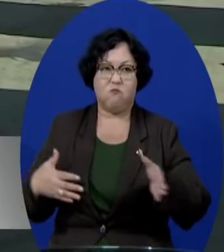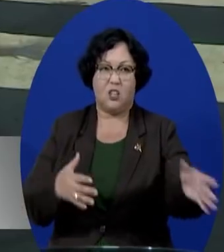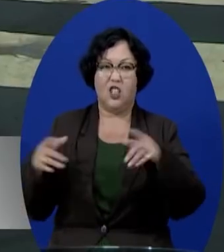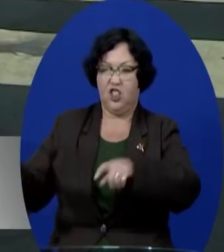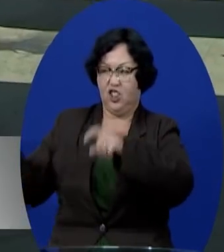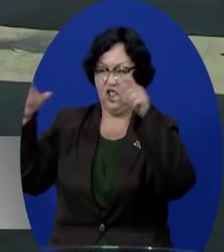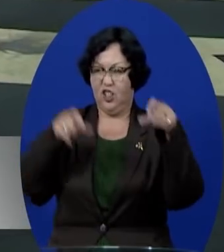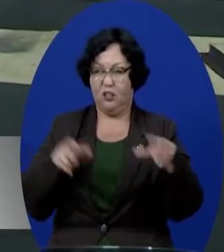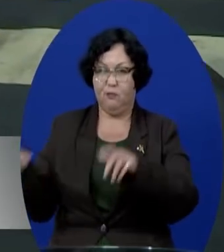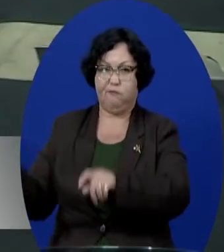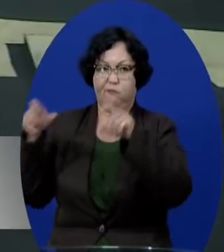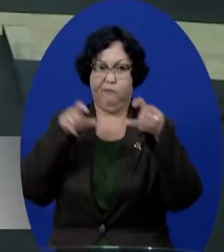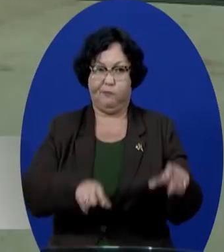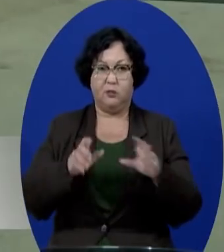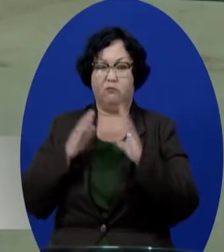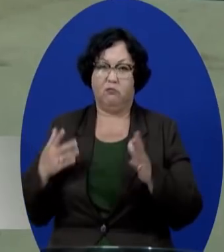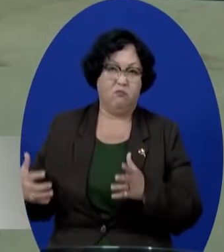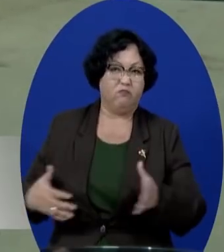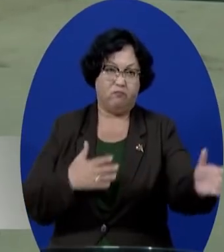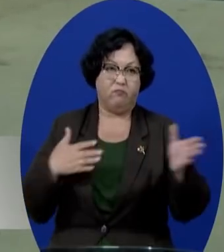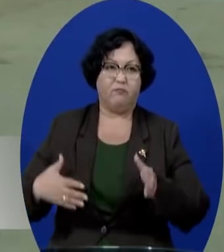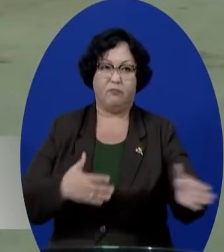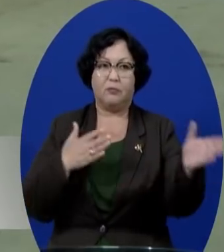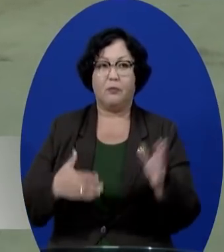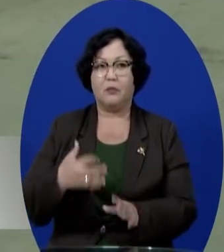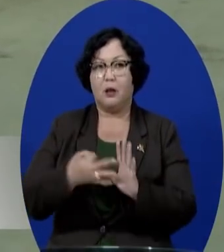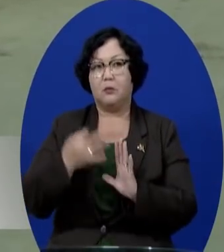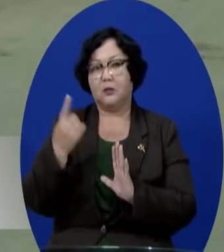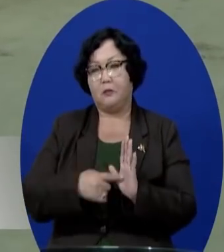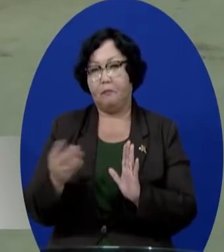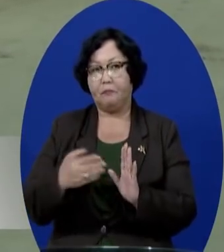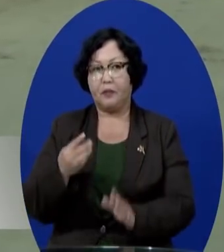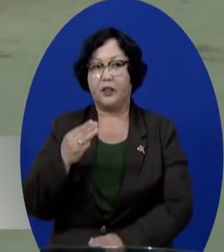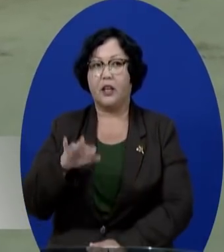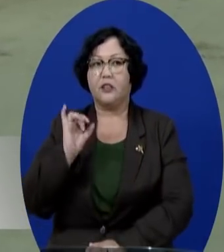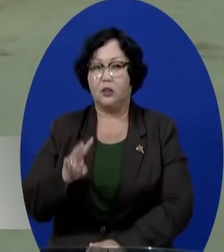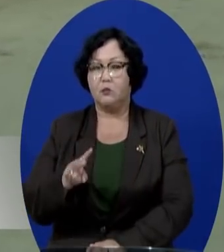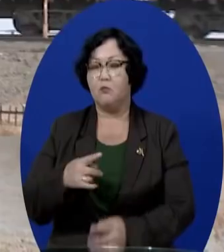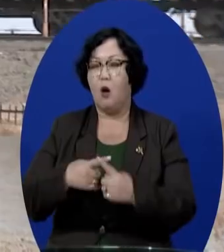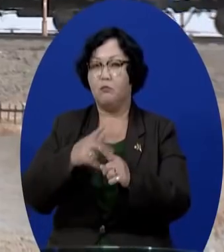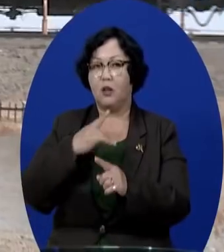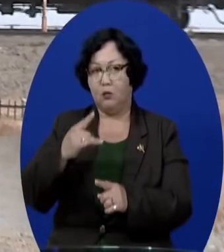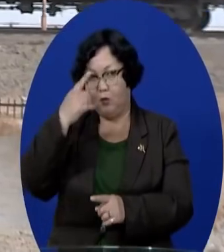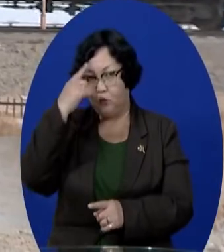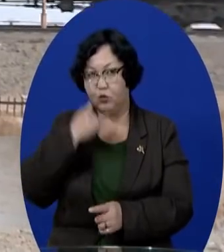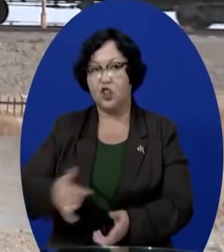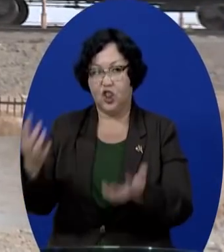байна. 8 дугаар сарын 19-ний өдрийн байдлаар танжийн боомт дээр манай улсад ирэх ёстой импортын чингэлгийн